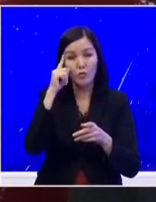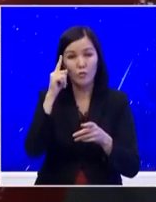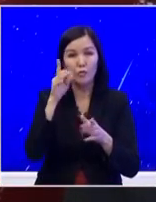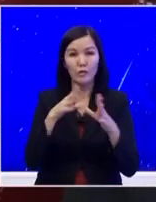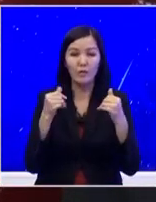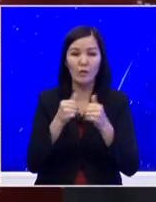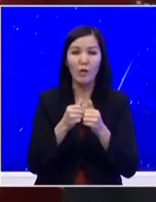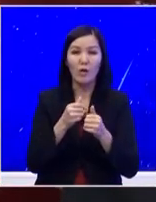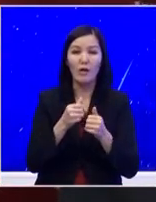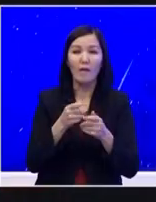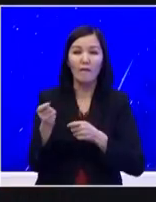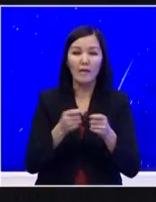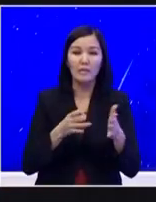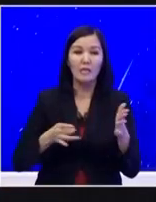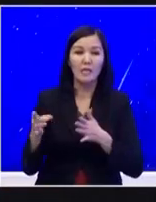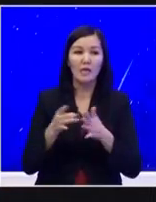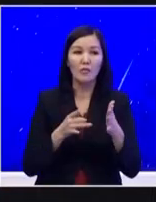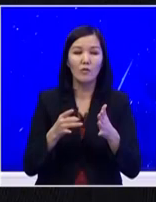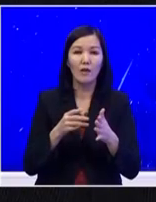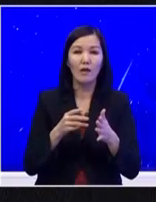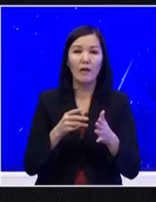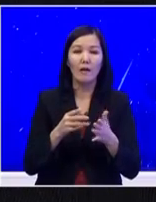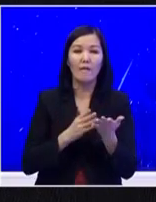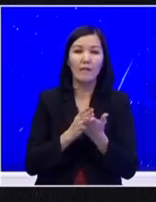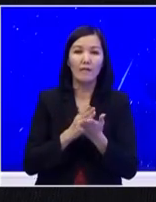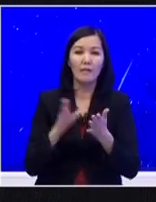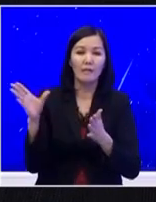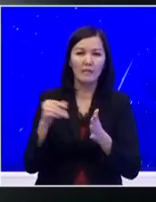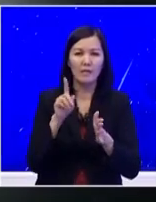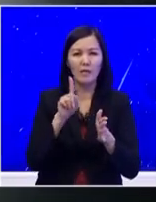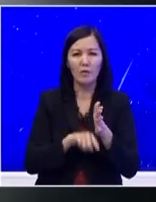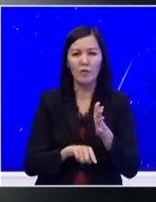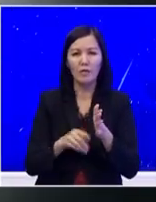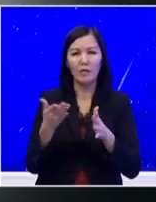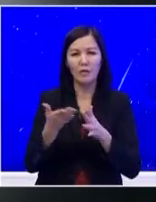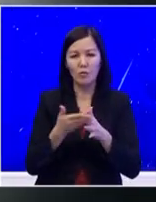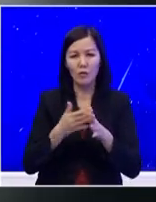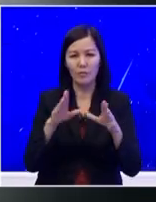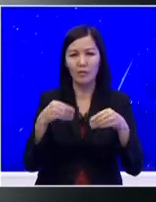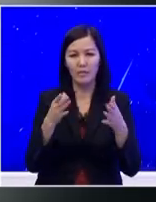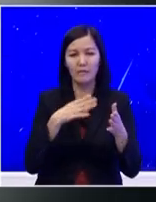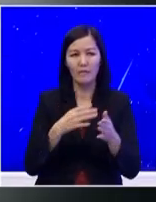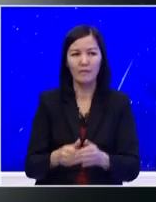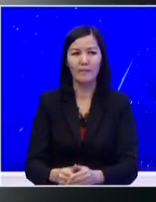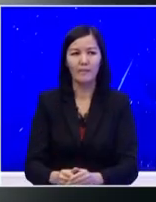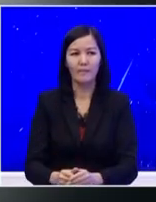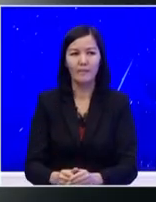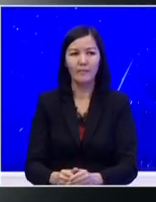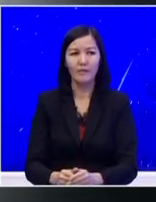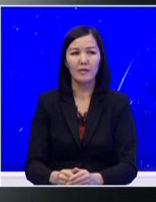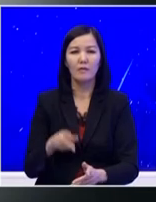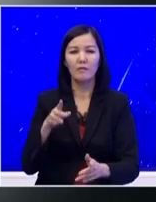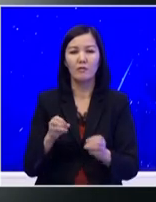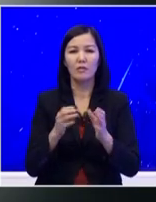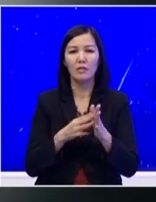Но в свою очередь власти района заверяют, что ветерану все положенные льготы предоставляются. В 2012 году участнику Великой